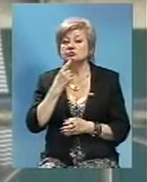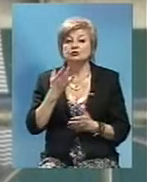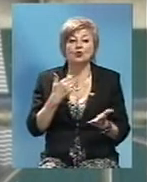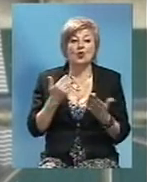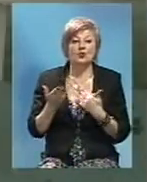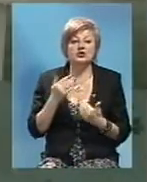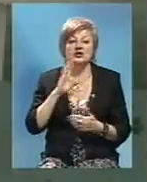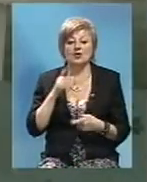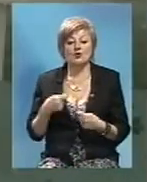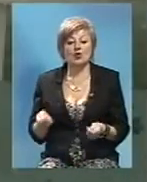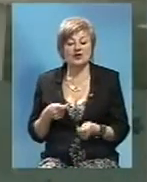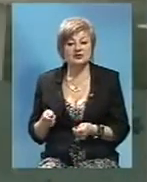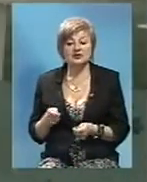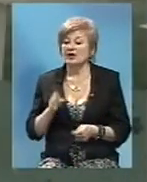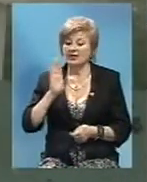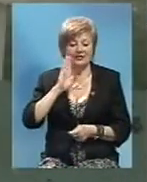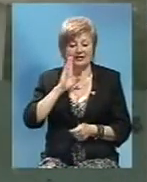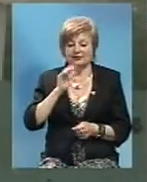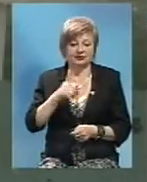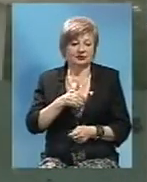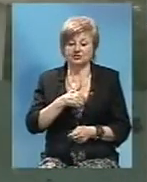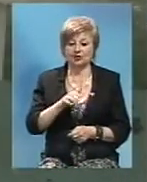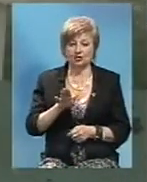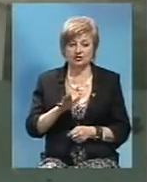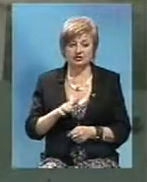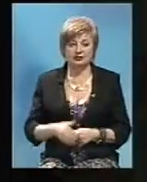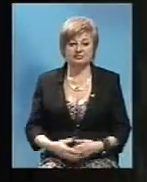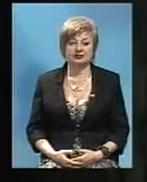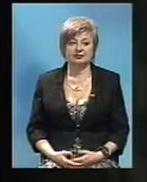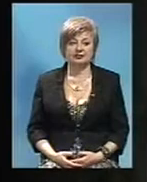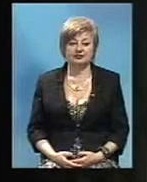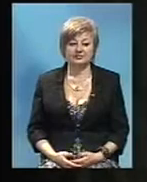з продавчиною. На камеру жінка представлятися відмовилася.